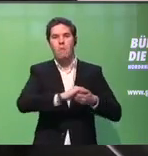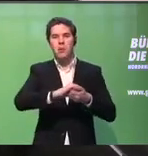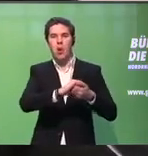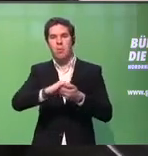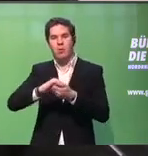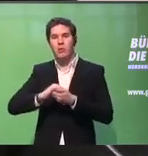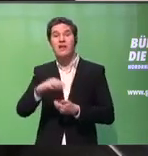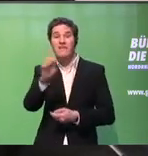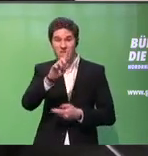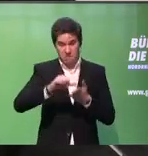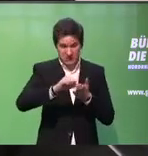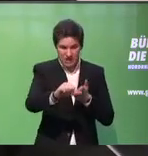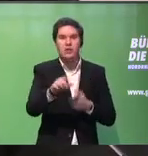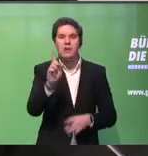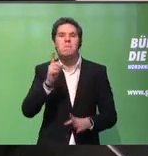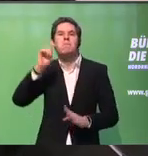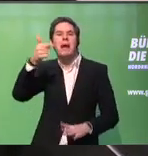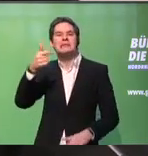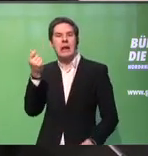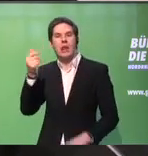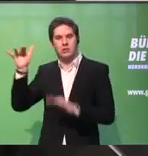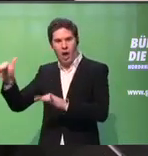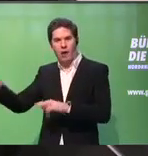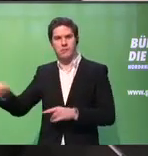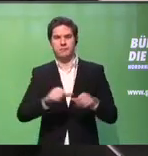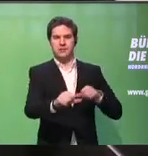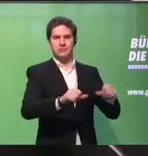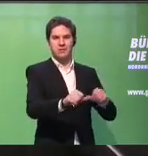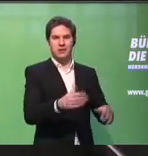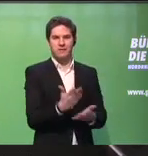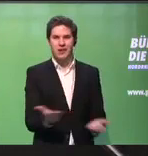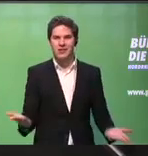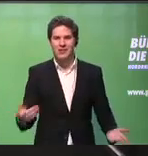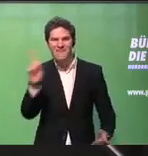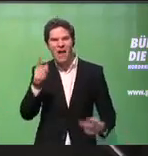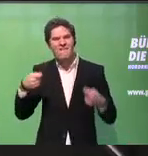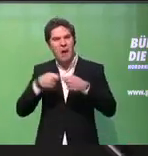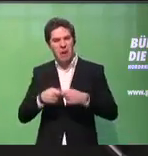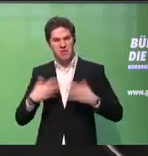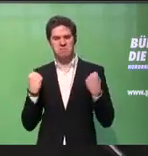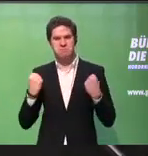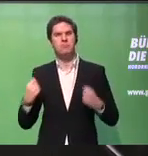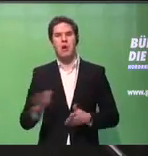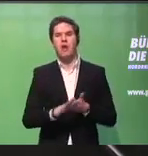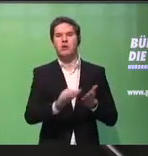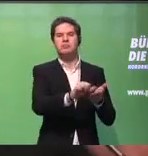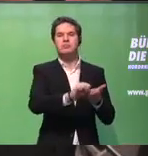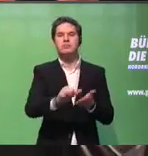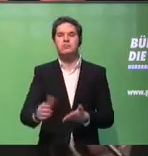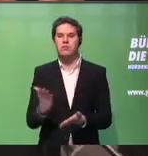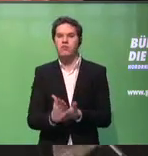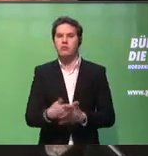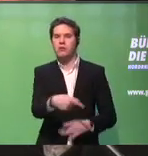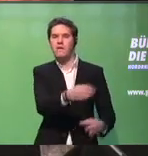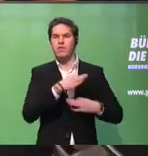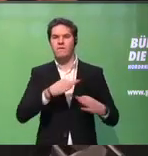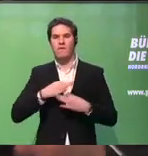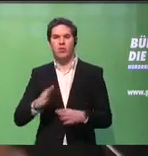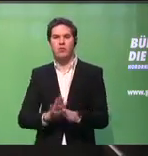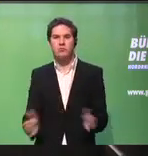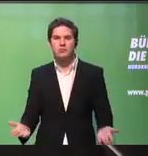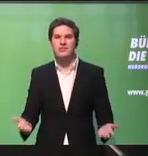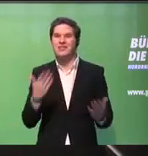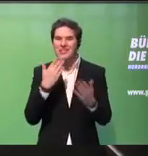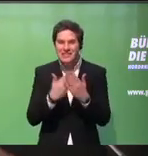denen bezahlt, die am meisten Geld haben, von den mächtigsten Verbänden. Deshalb fordern wir im Europäischen Parlament vollständige Transparenz